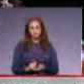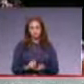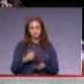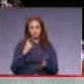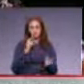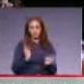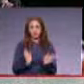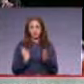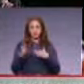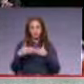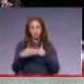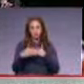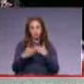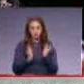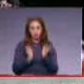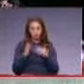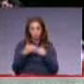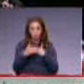صندوق الخير ده لازم